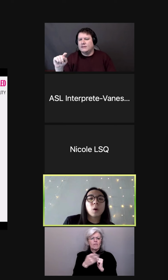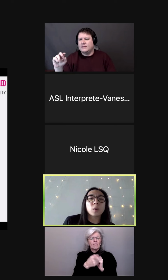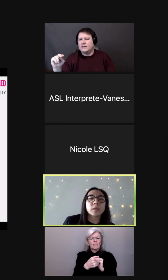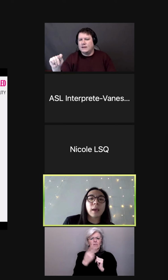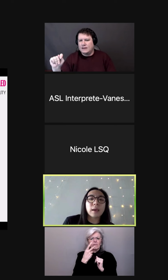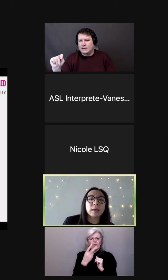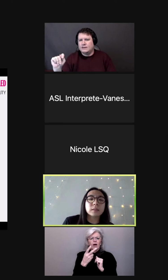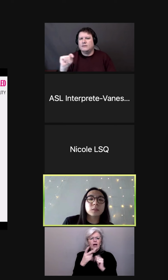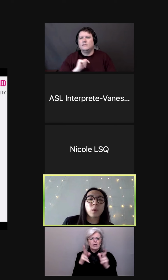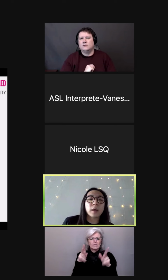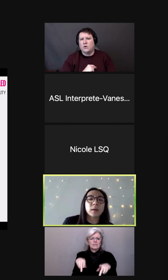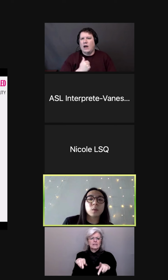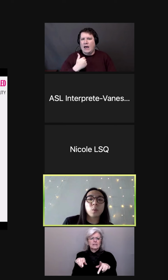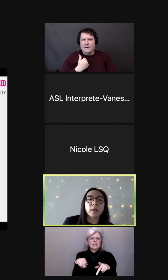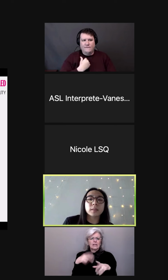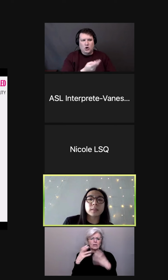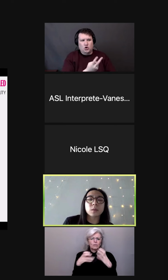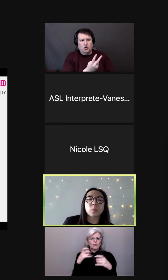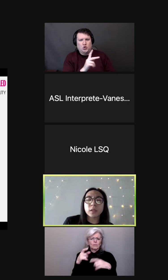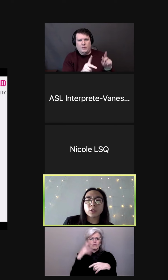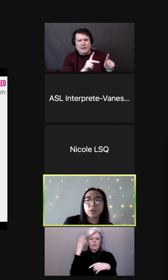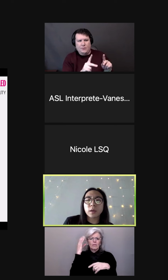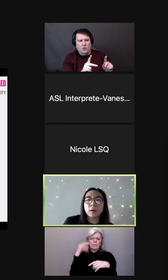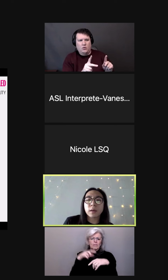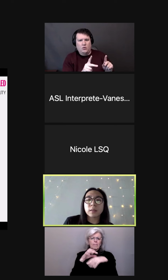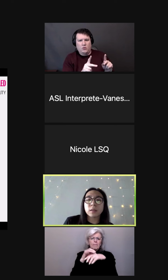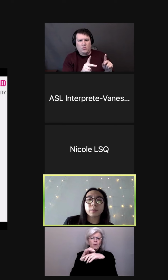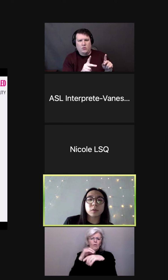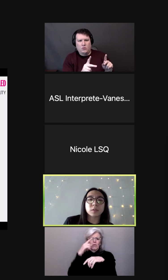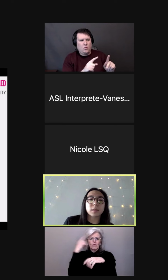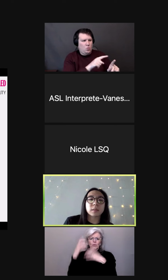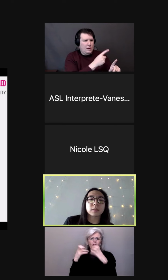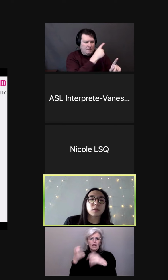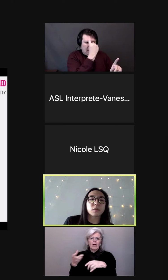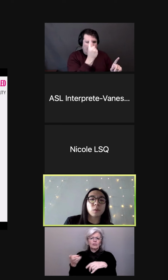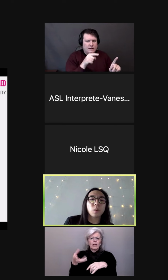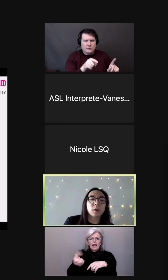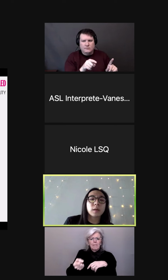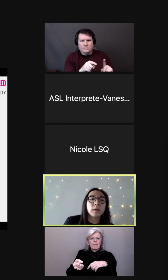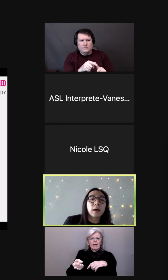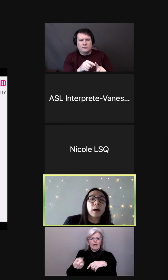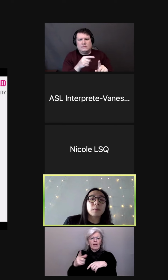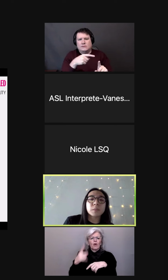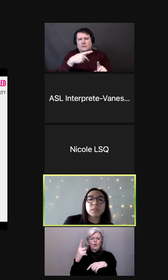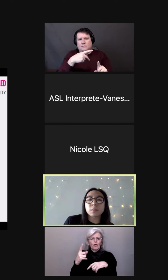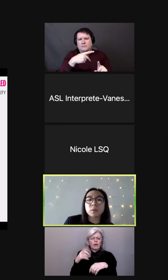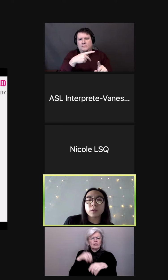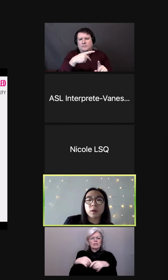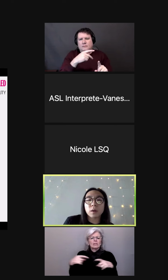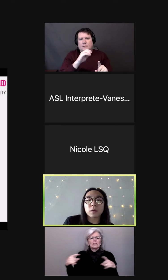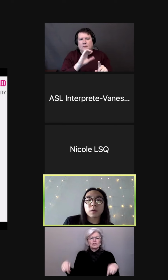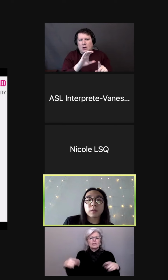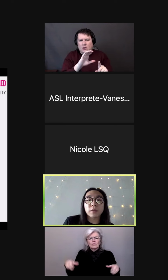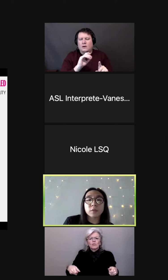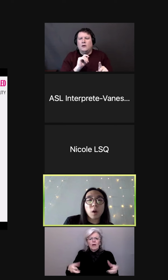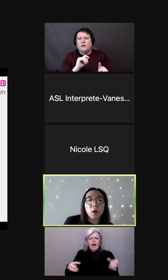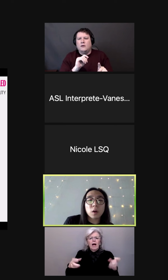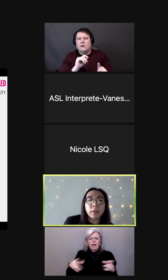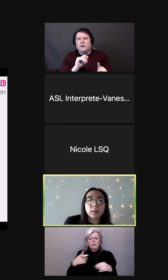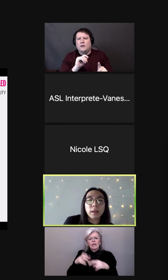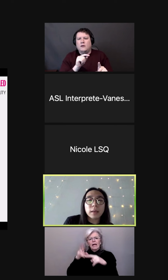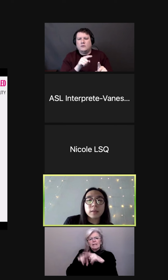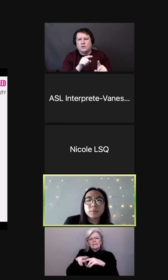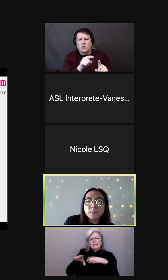une personne de couleur qui se tient la main, l'une d'elles est dans une chaise roulante, l'autre est assise à terre.